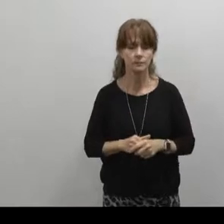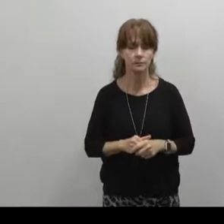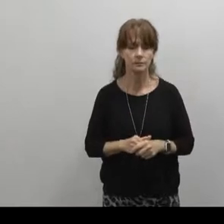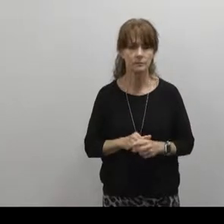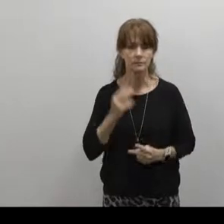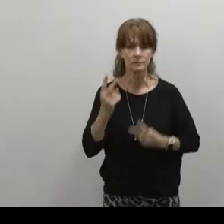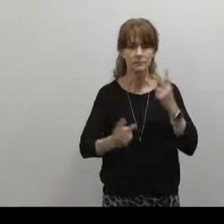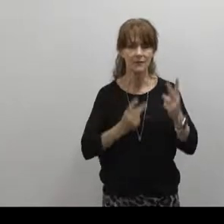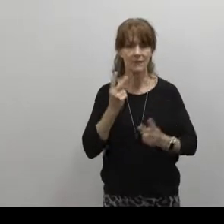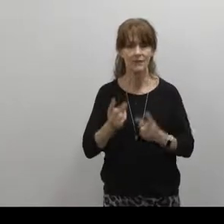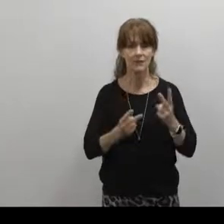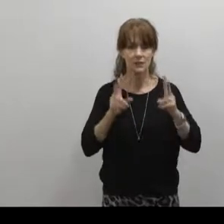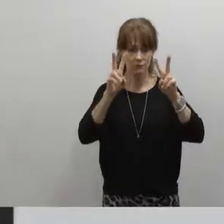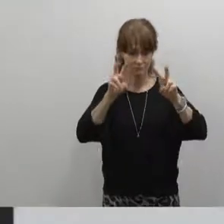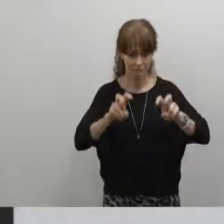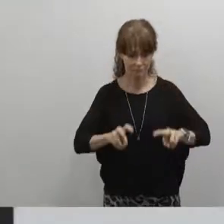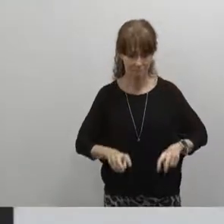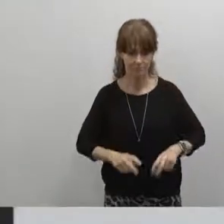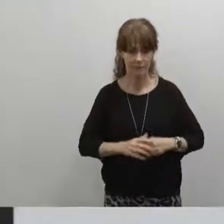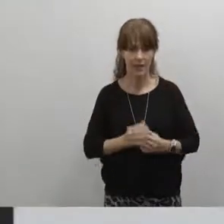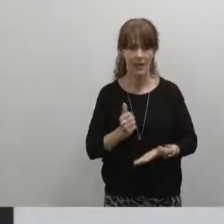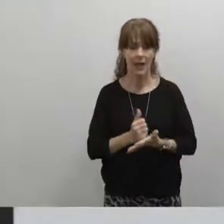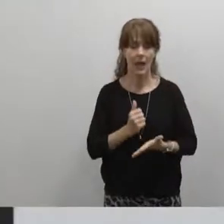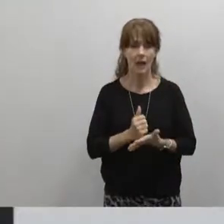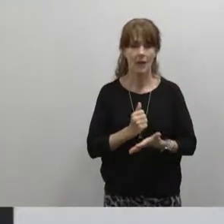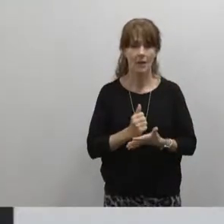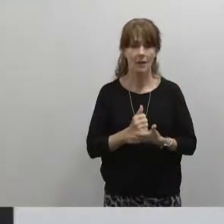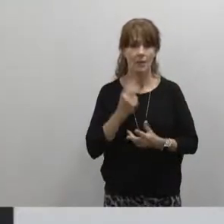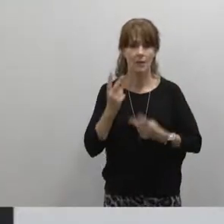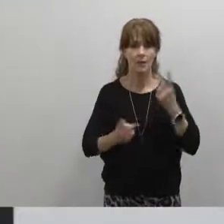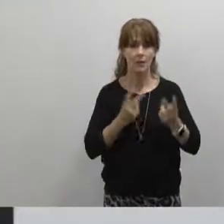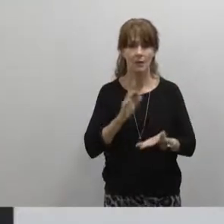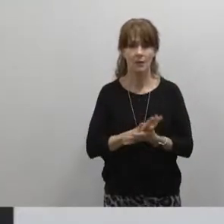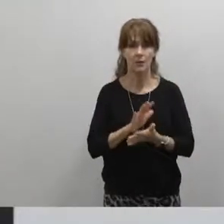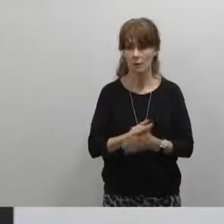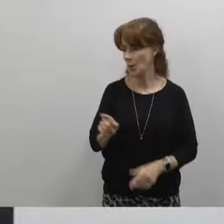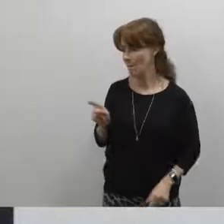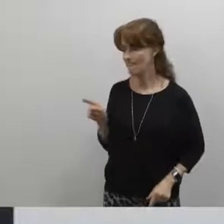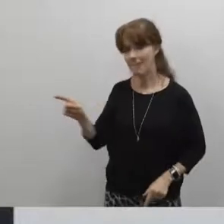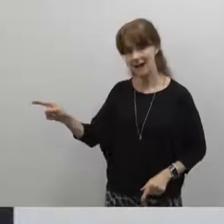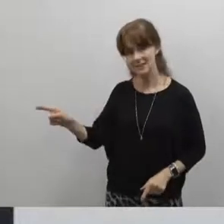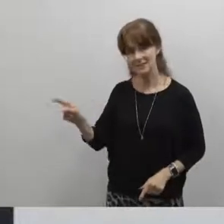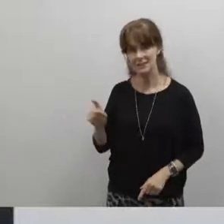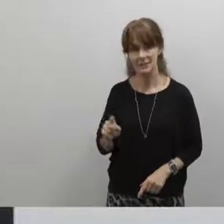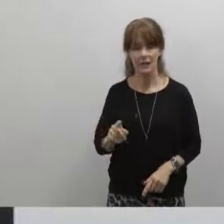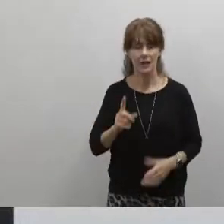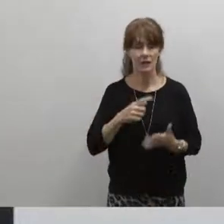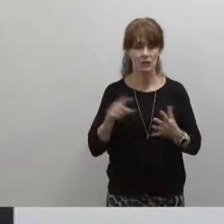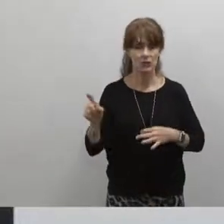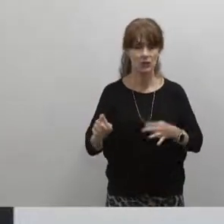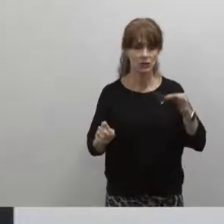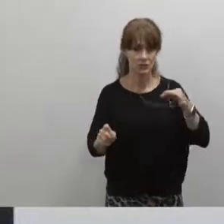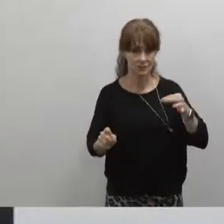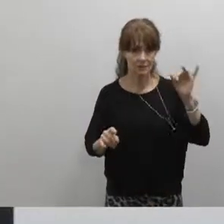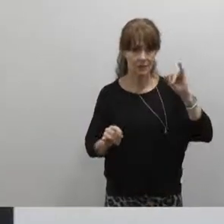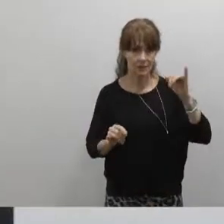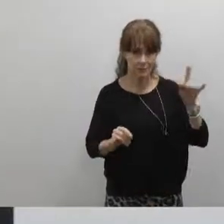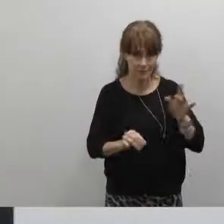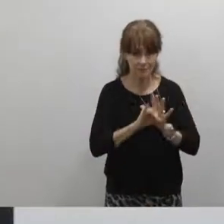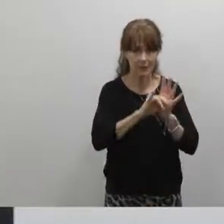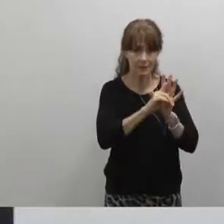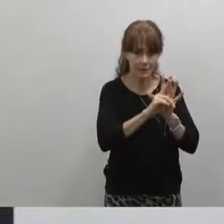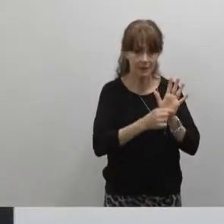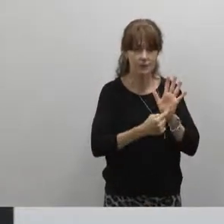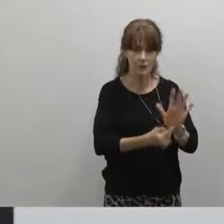cầm muối hay tới cái miền buôn nhân thay ở ai mơ ai cắn á dương check mơ dương ở bằng bằng